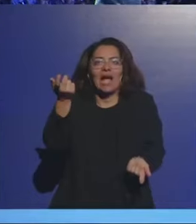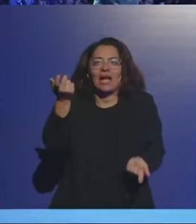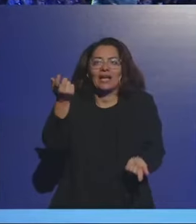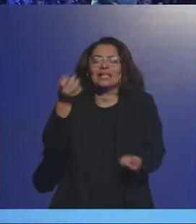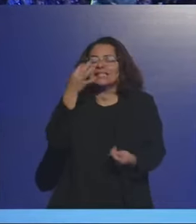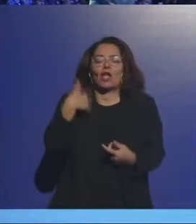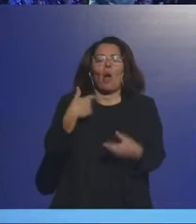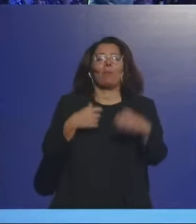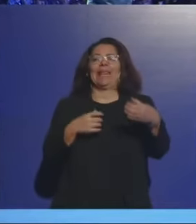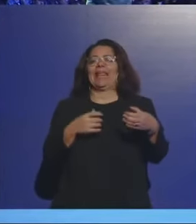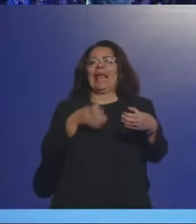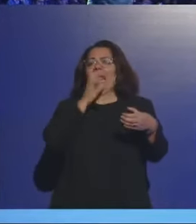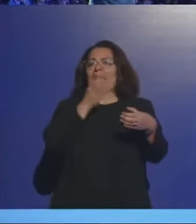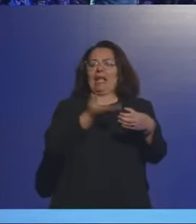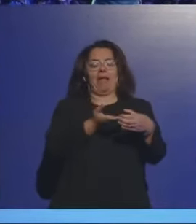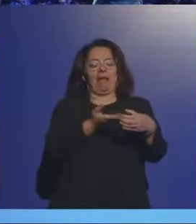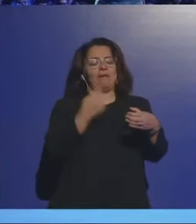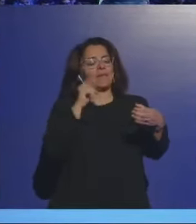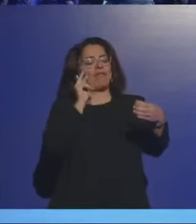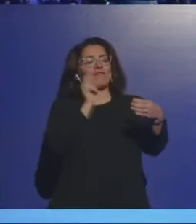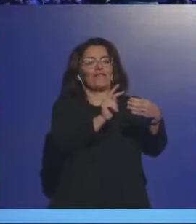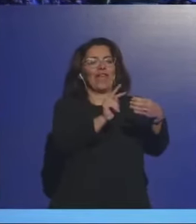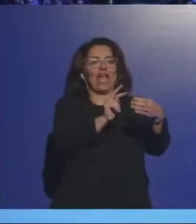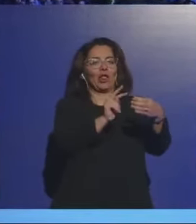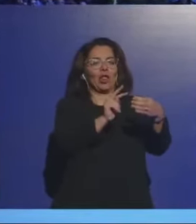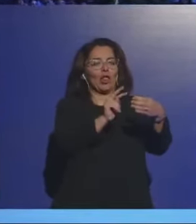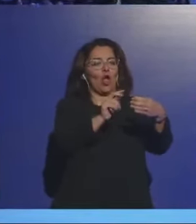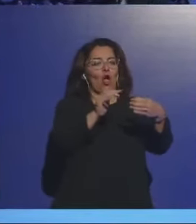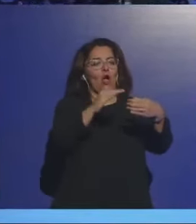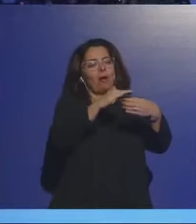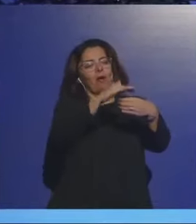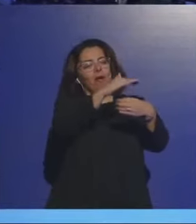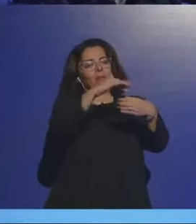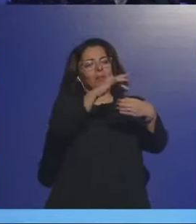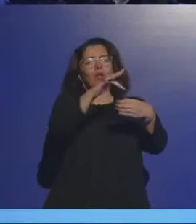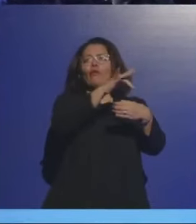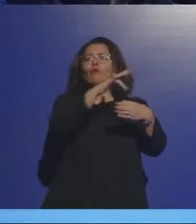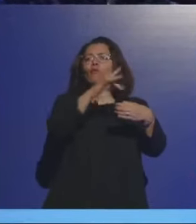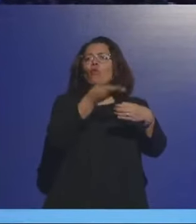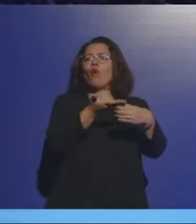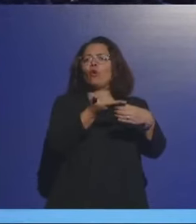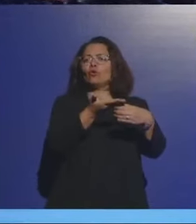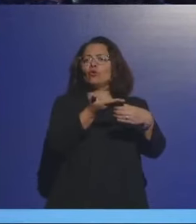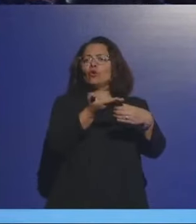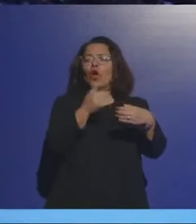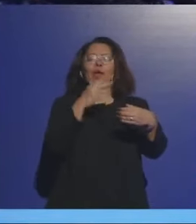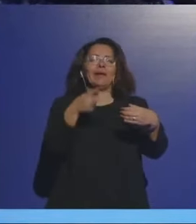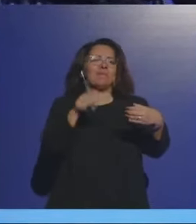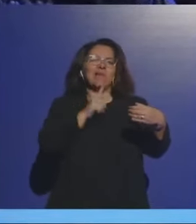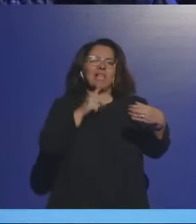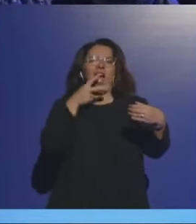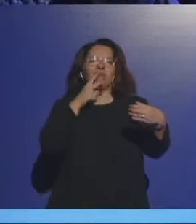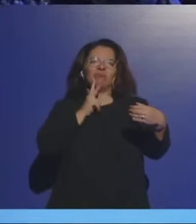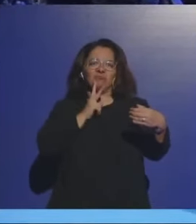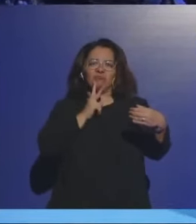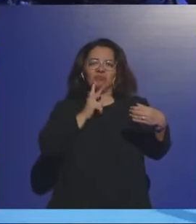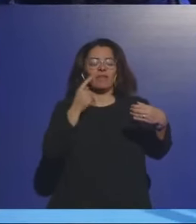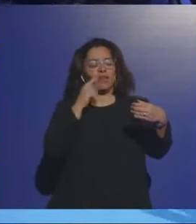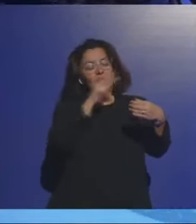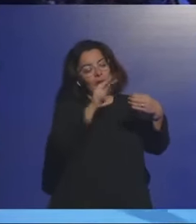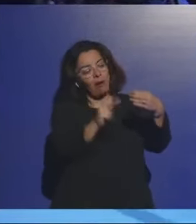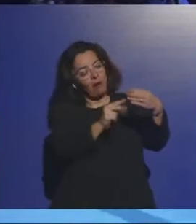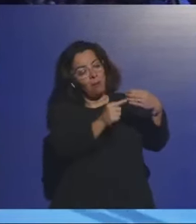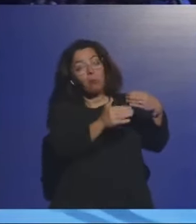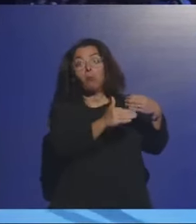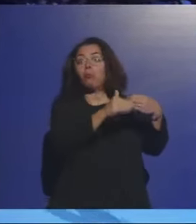abbiamo un bicchiere e guardiamo la parte Mezza vuota Saremo eternamente infelici Se guardiamo quella mezza piena